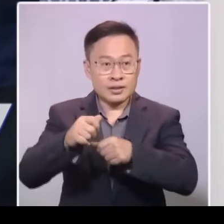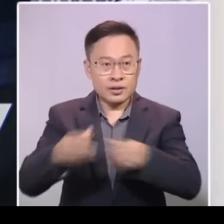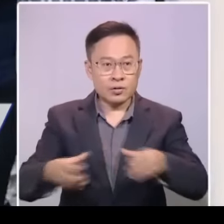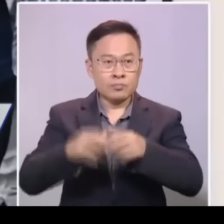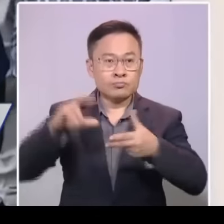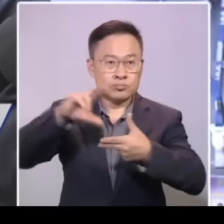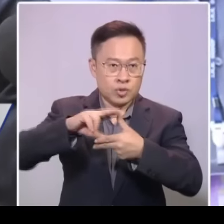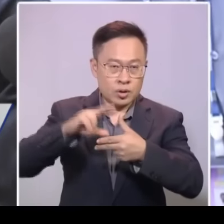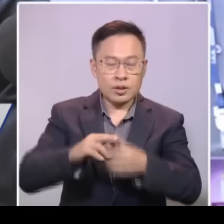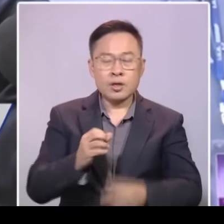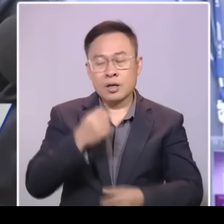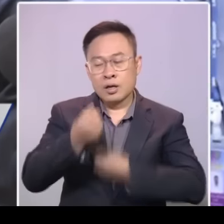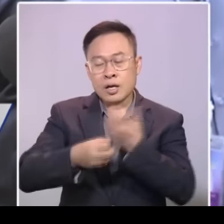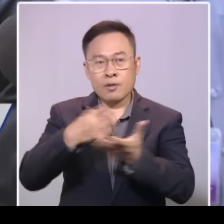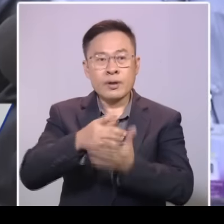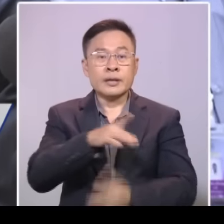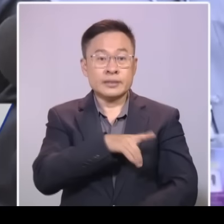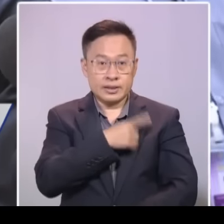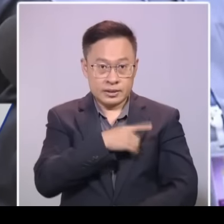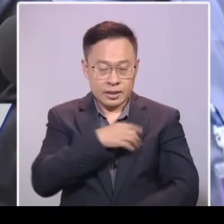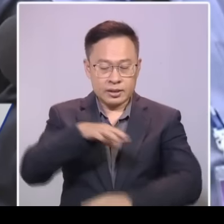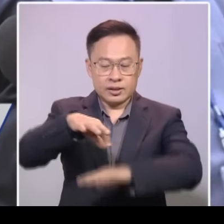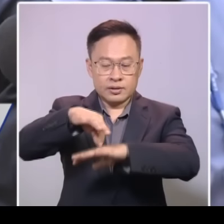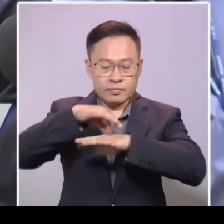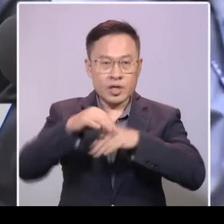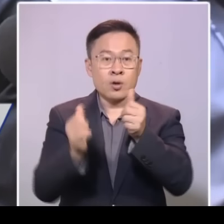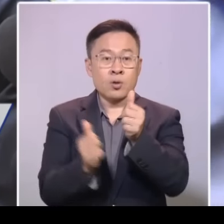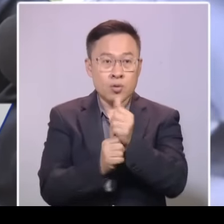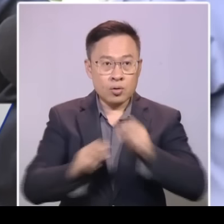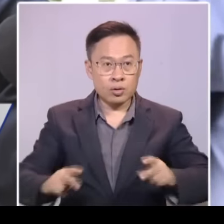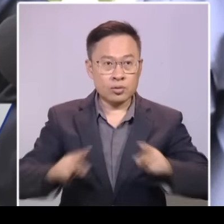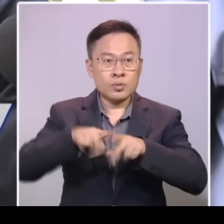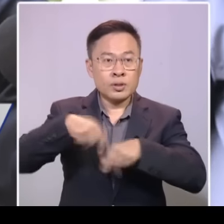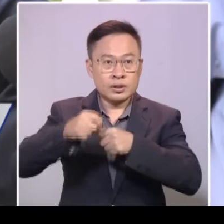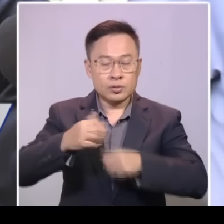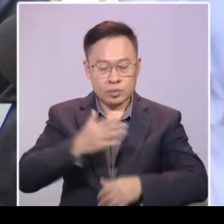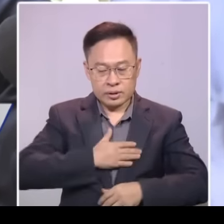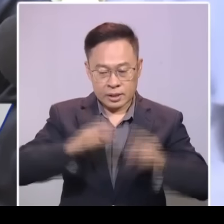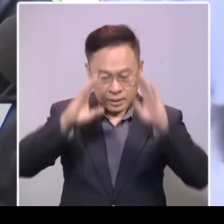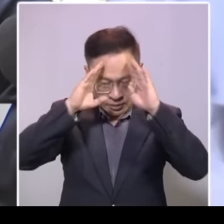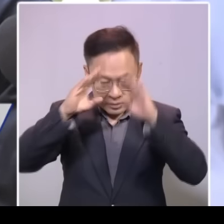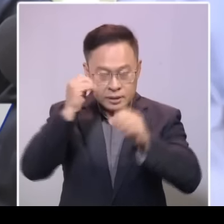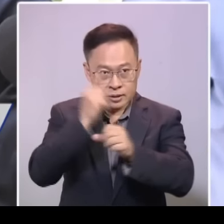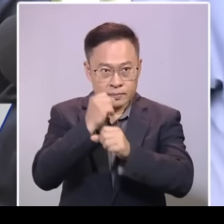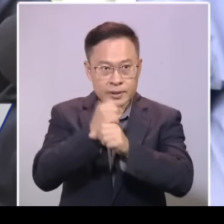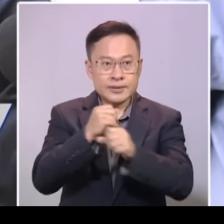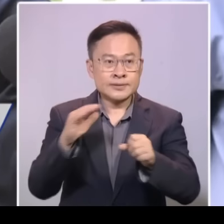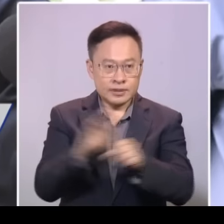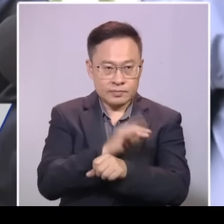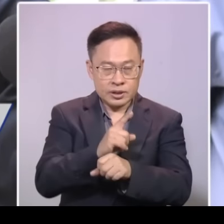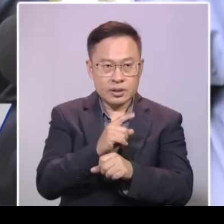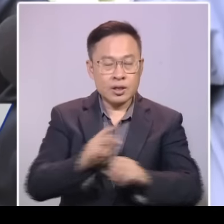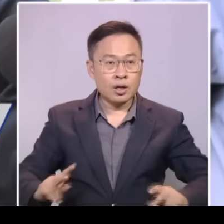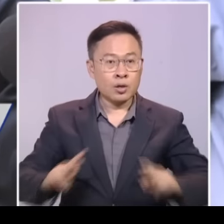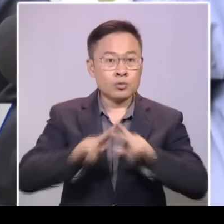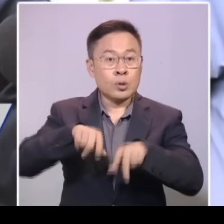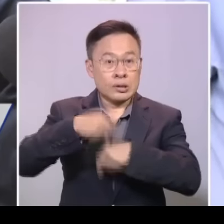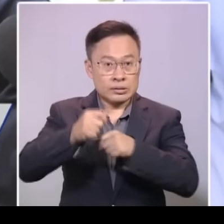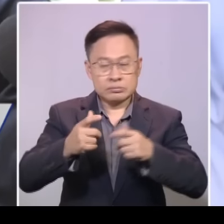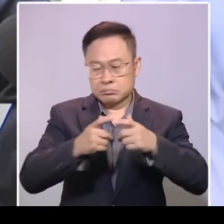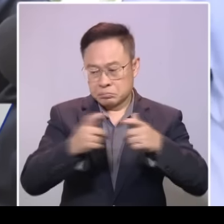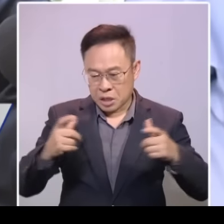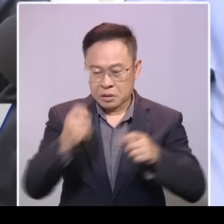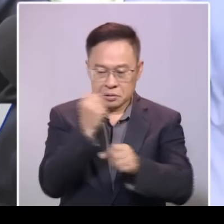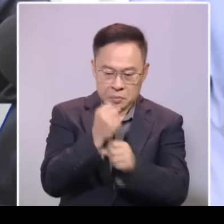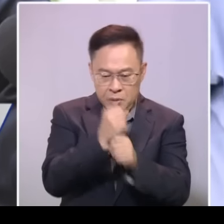ะแต่ว่าดีใจที่ได้รับตำแหน่งนี้แล้วก็จะตั้งใจทำงานให้ดีที่สุดยอมรับว่ากระทรวงเกษตรเนี่ยเป็นกระทรวงใหญ่คือมี